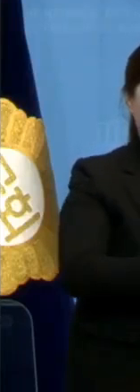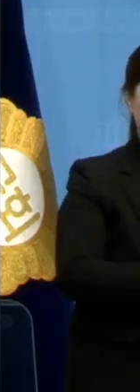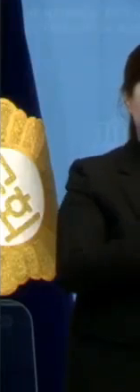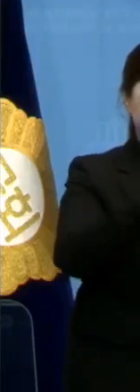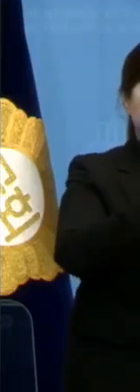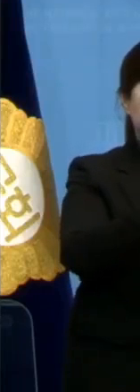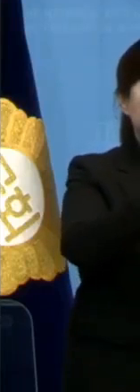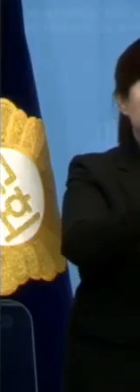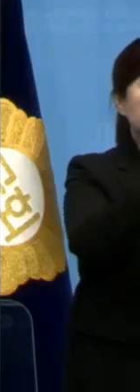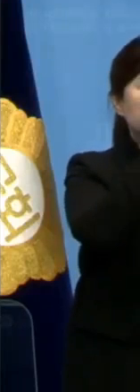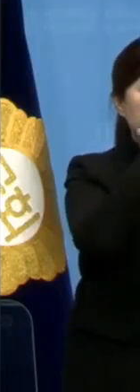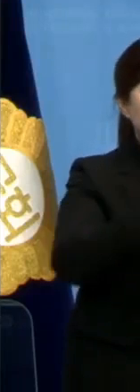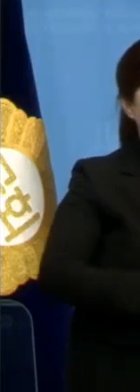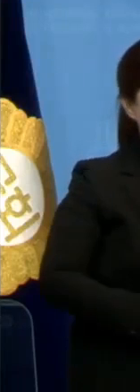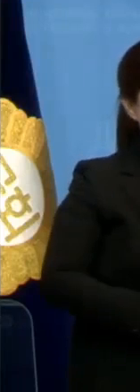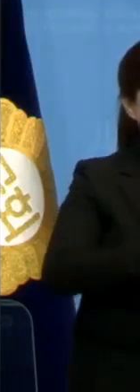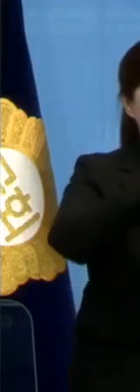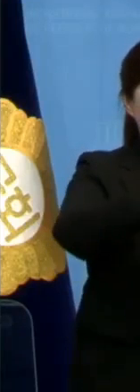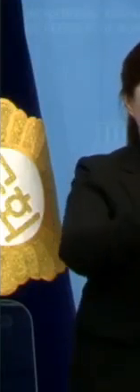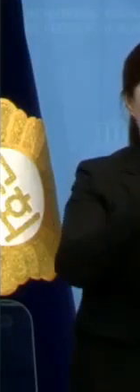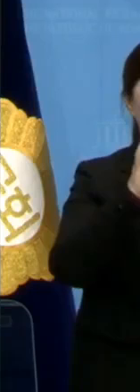채 운영되고 있습니다.